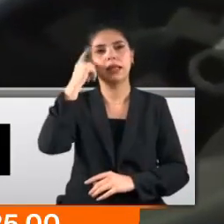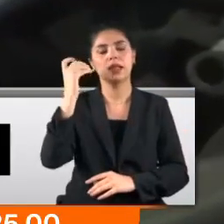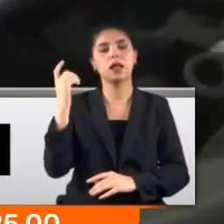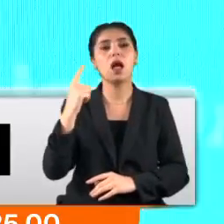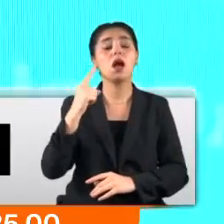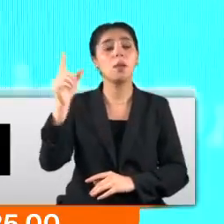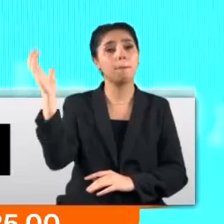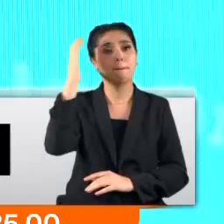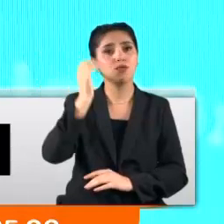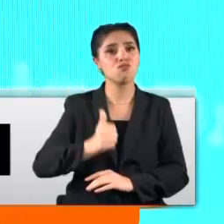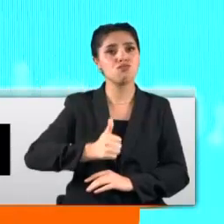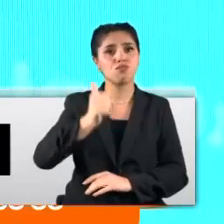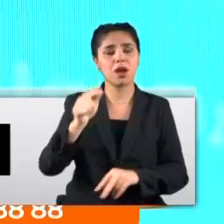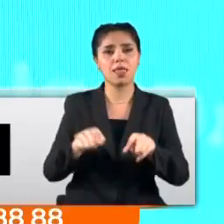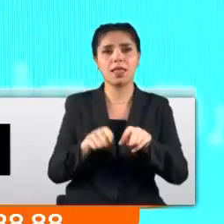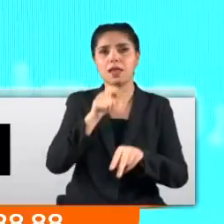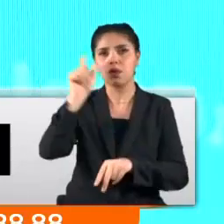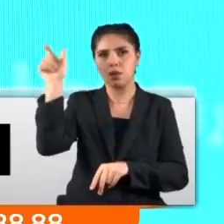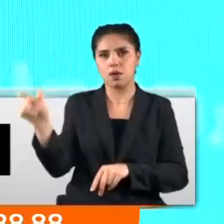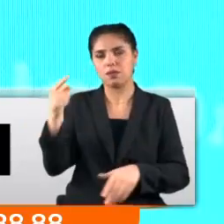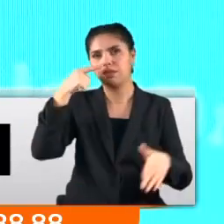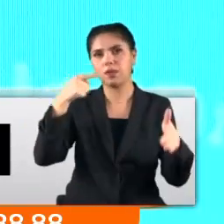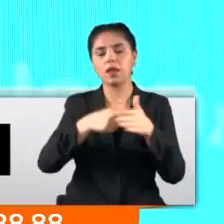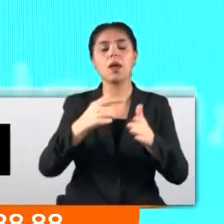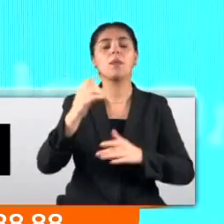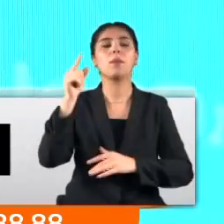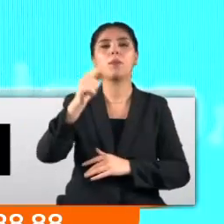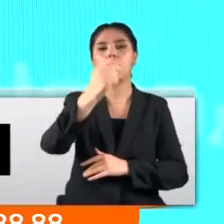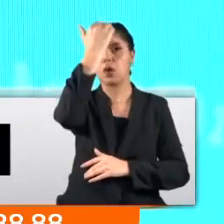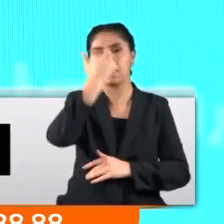mesajları Gazze filistinliler indir diye devam